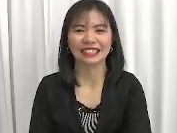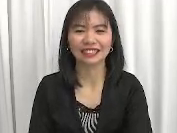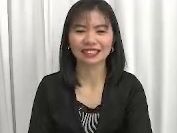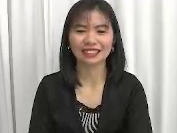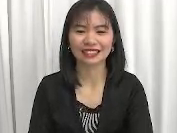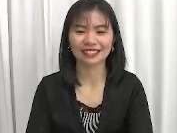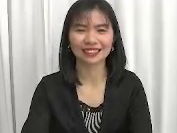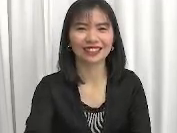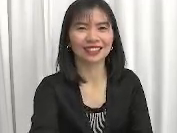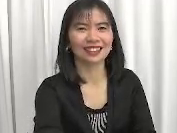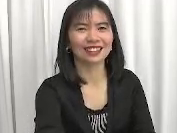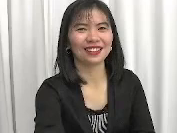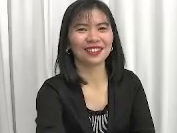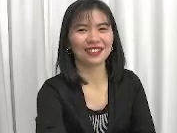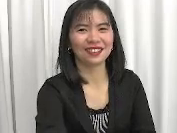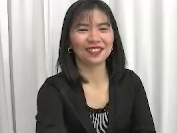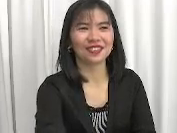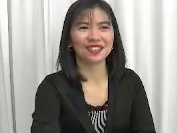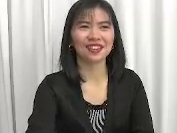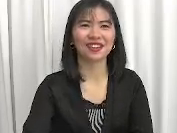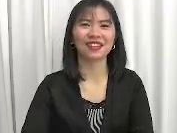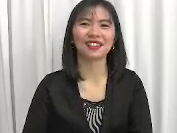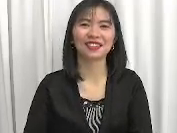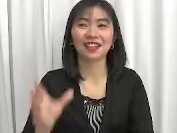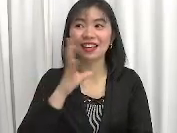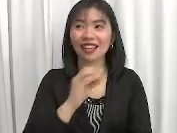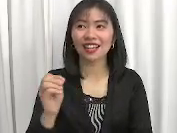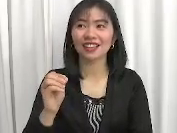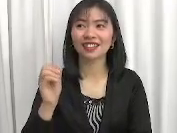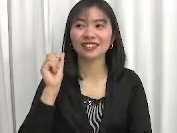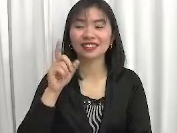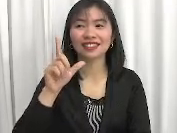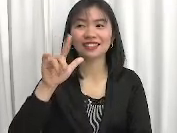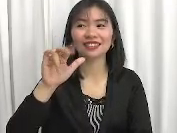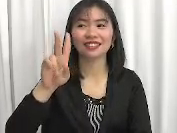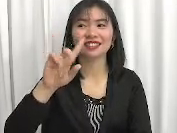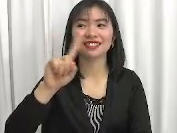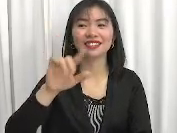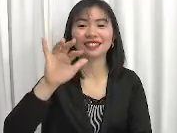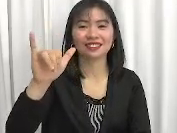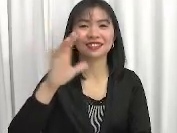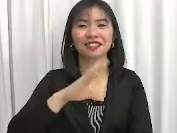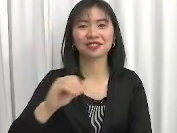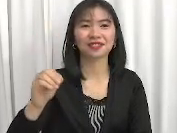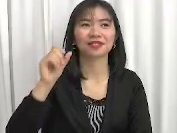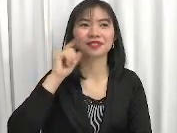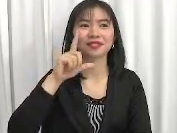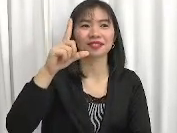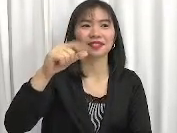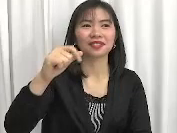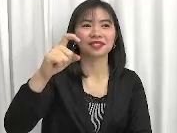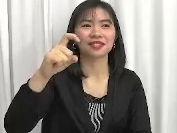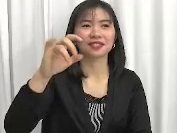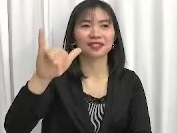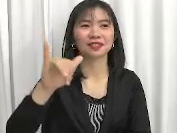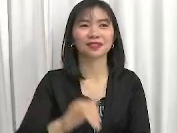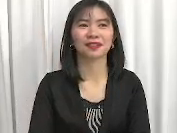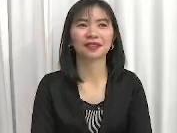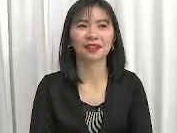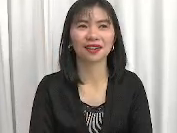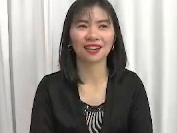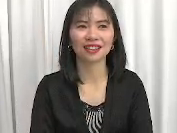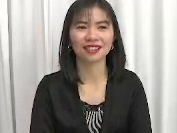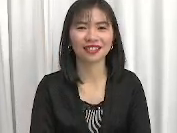yan. Gumabol. Hello po. At si Lucy at si Cyril, nagpapabate. Hello. Sana all. Sana